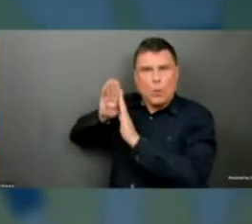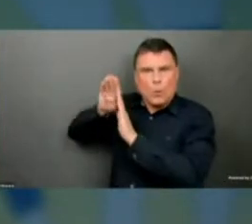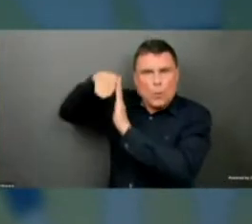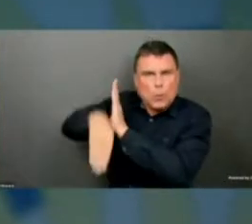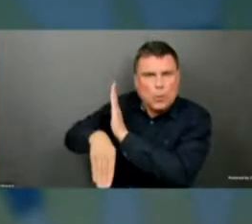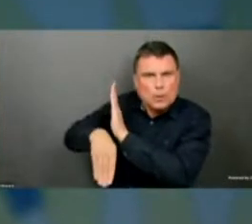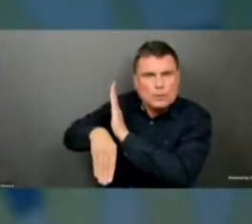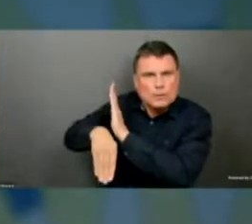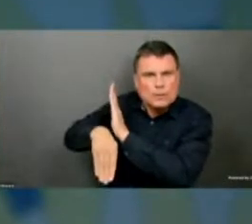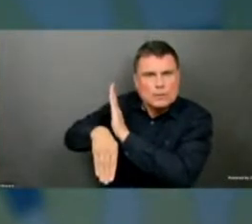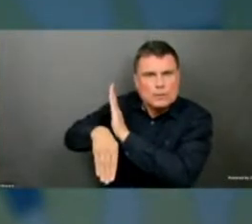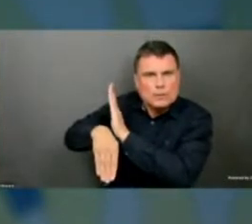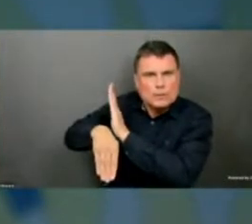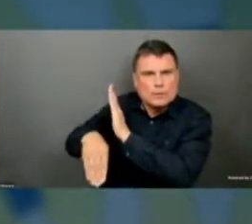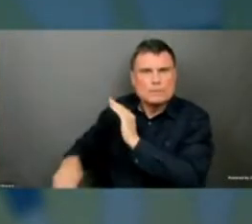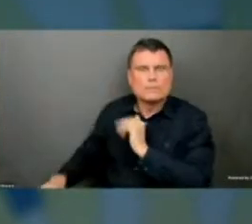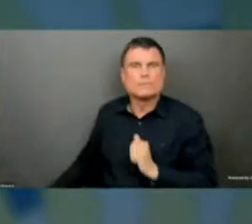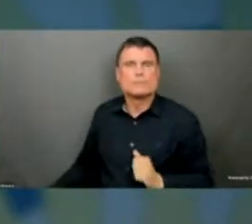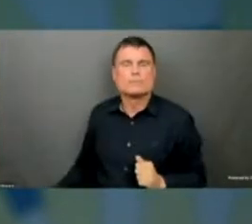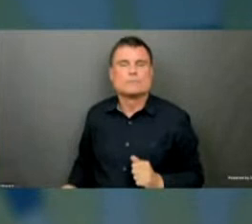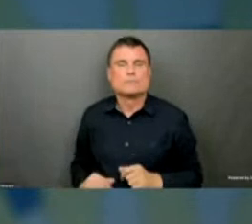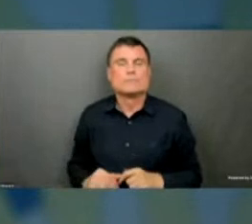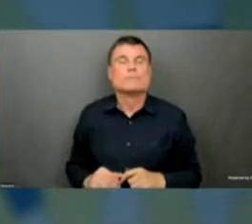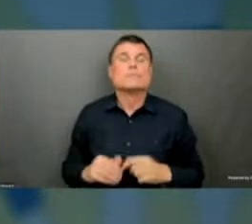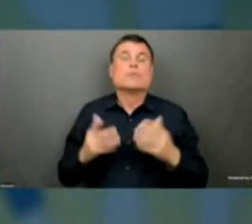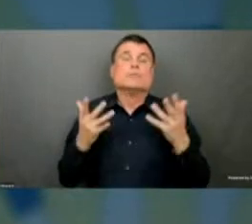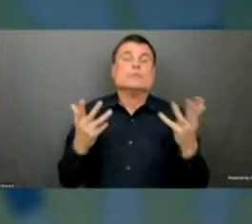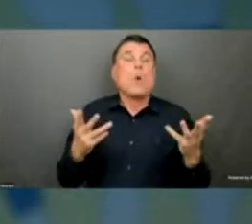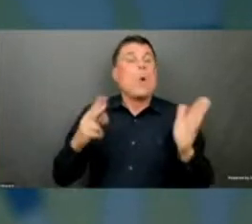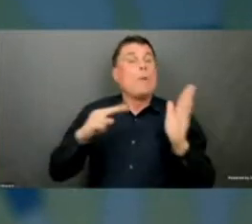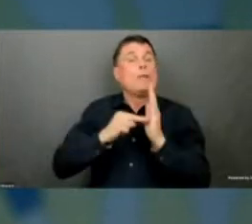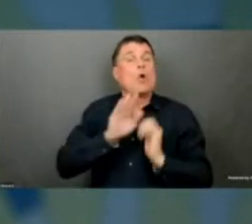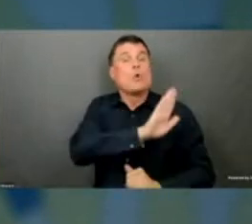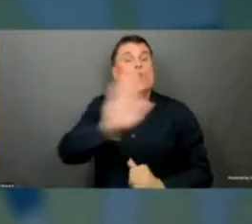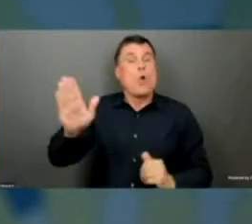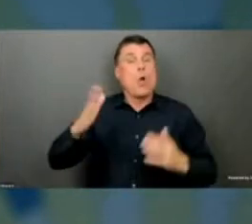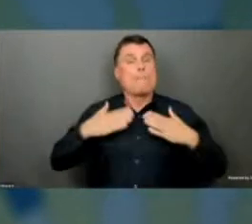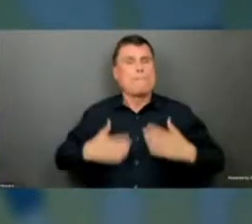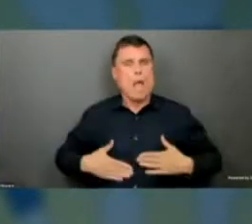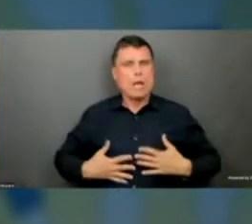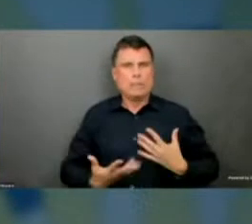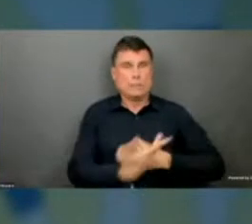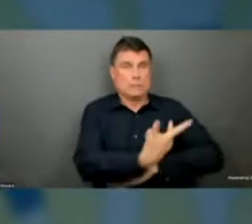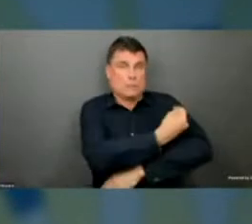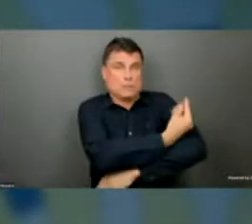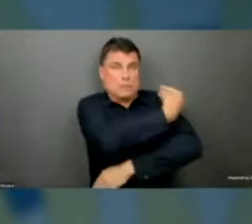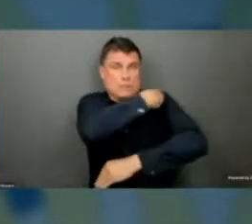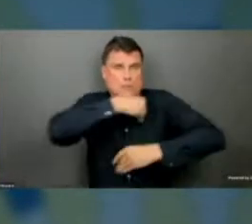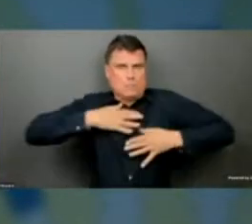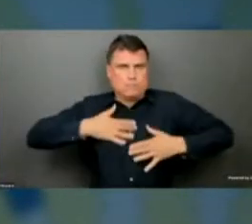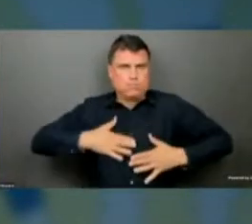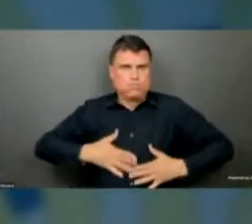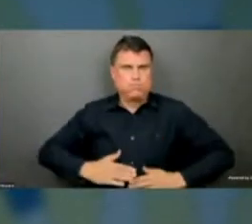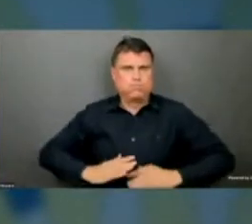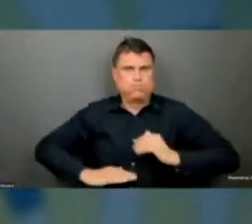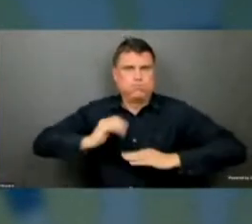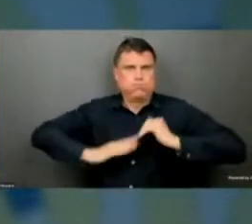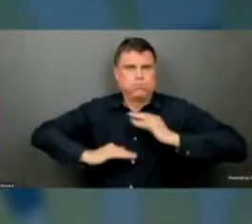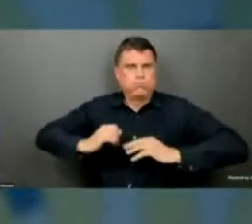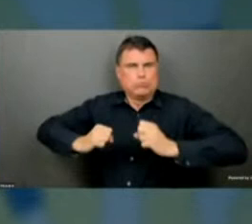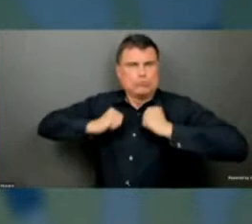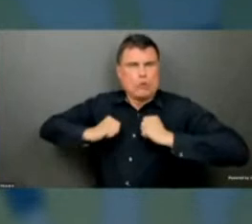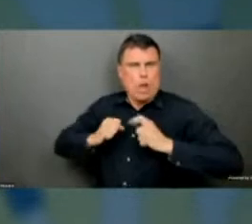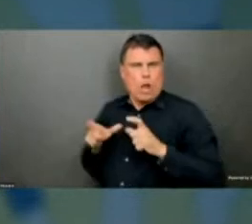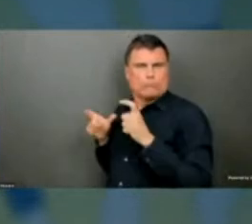说到了，只要打了一针3周以后呢，身体里边的抗体慢慢建立起来了，抗体水平会很高。 And